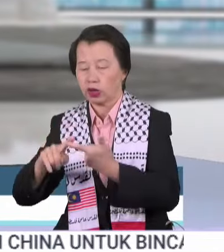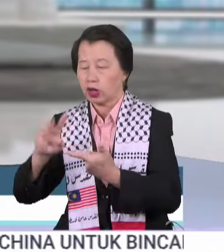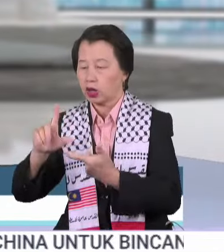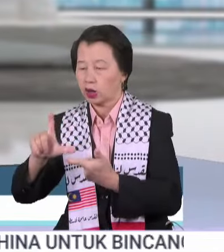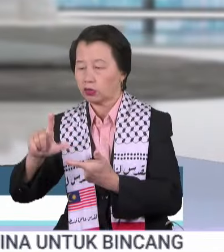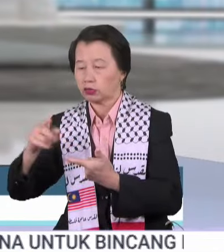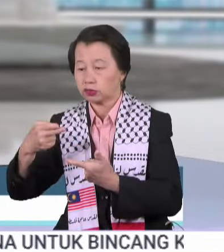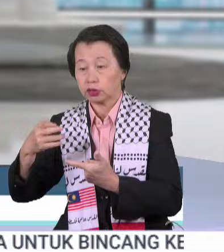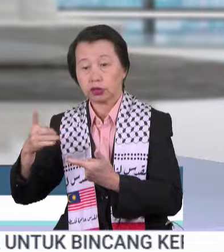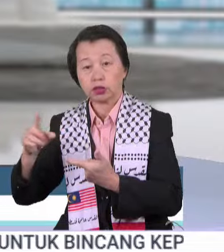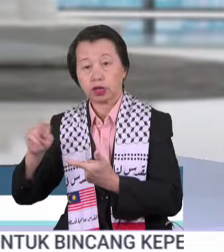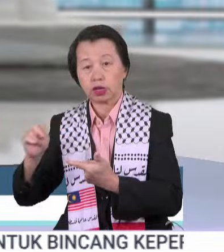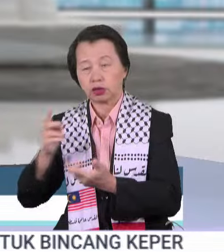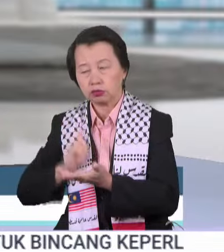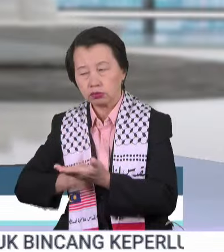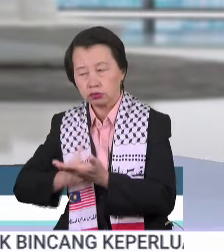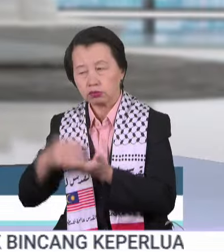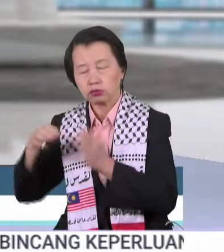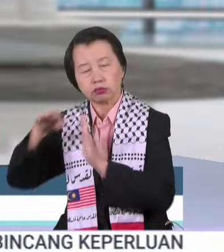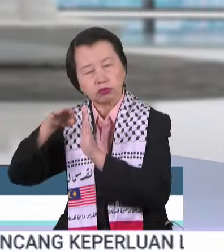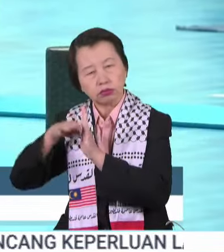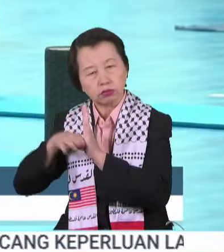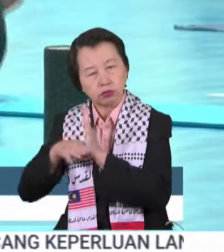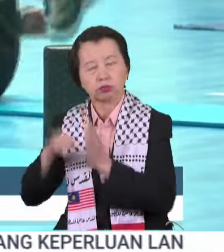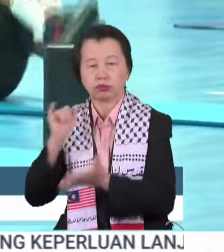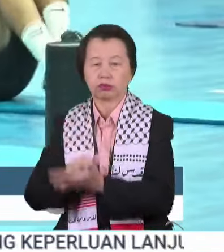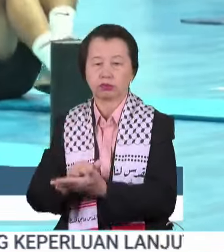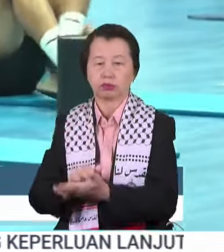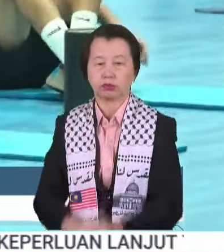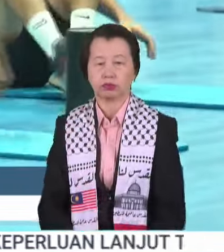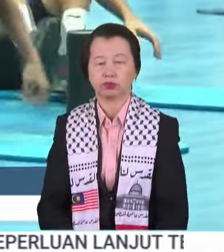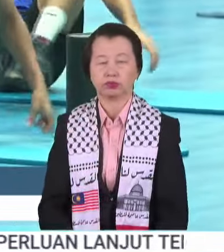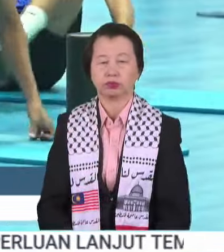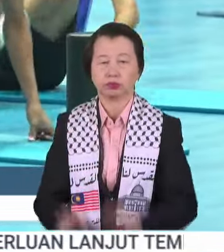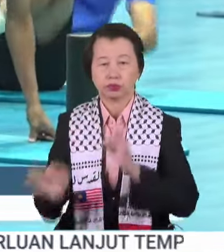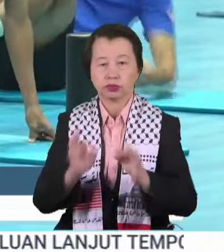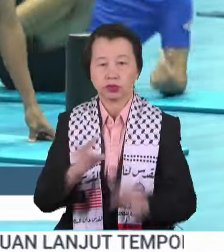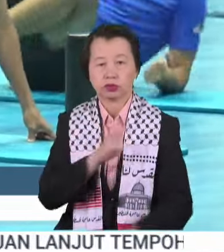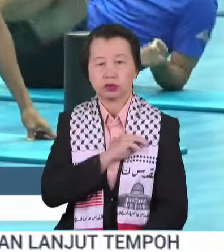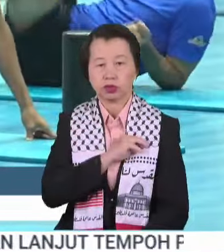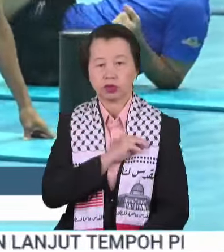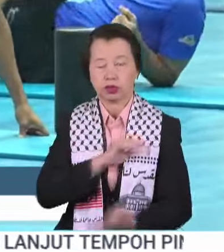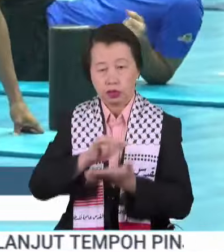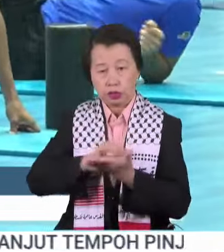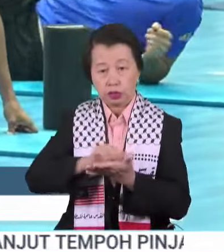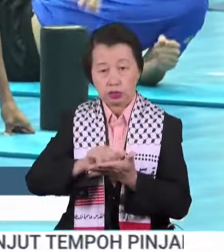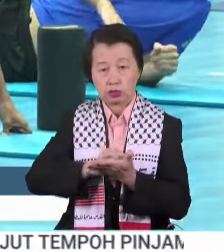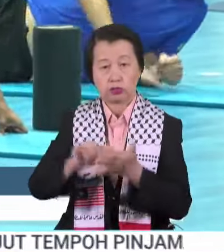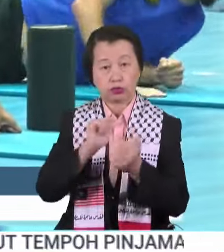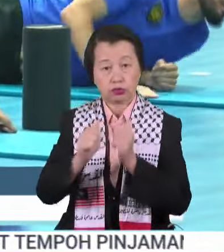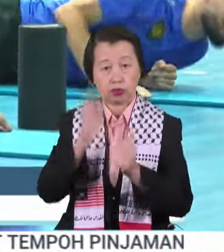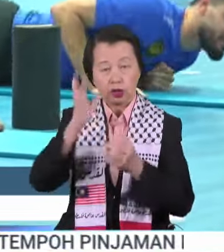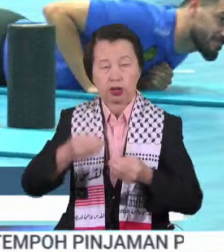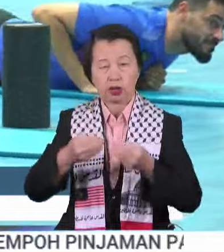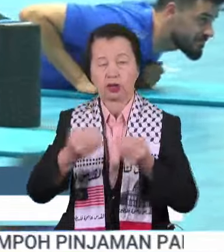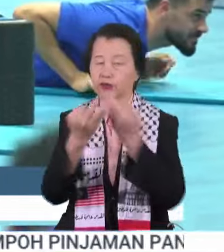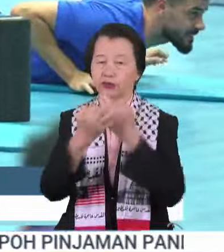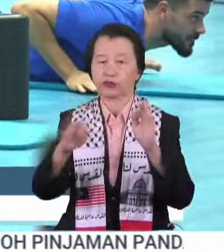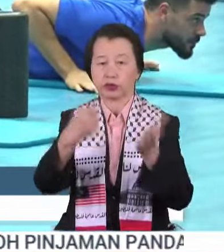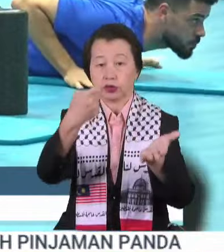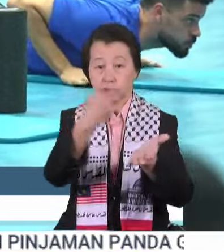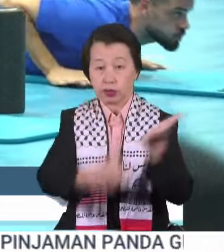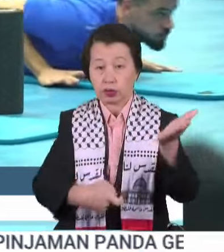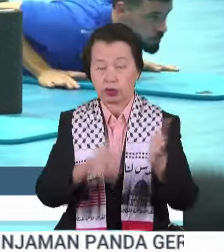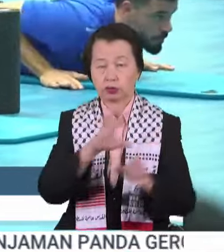negeri bagi memperinci perkara tersebut jelas Hena yuran latihan sukan yang bakal diberi pelepasan Cukai